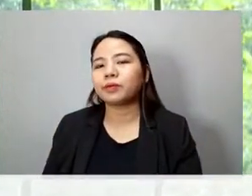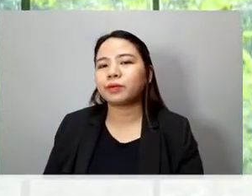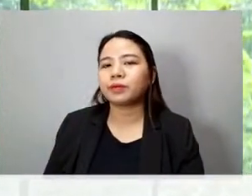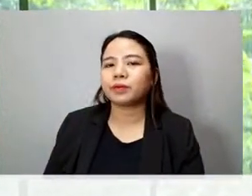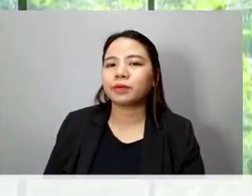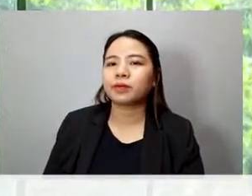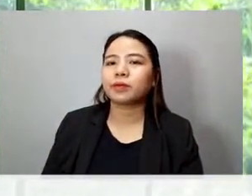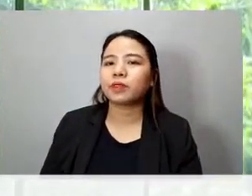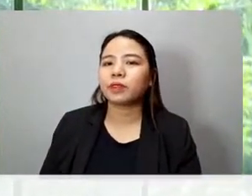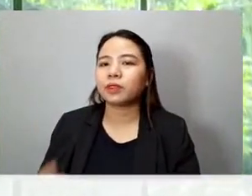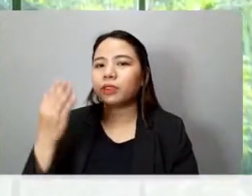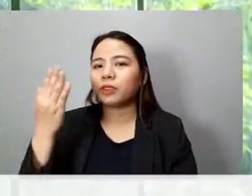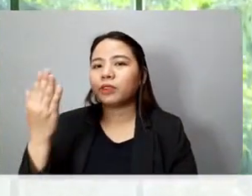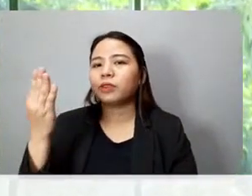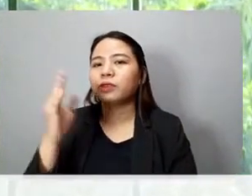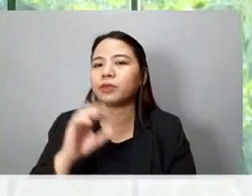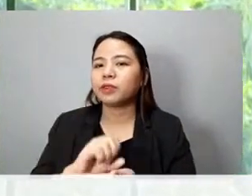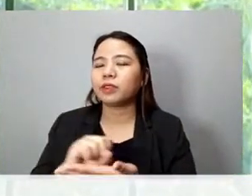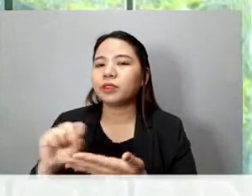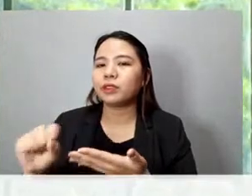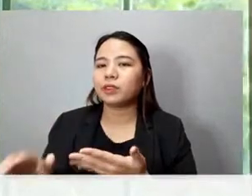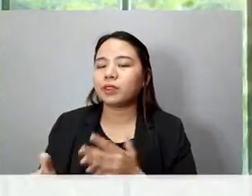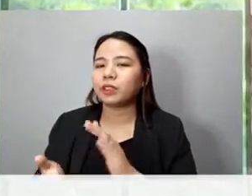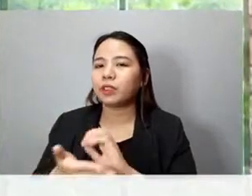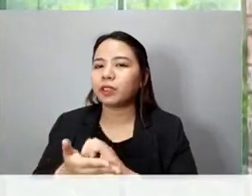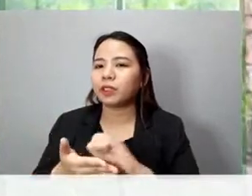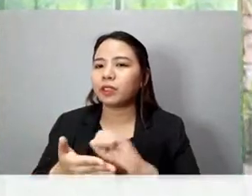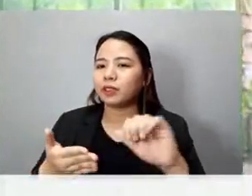Kasalanan ng mundo,